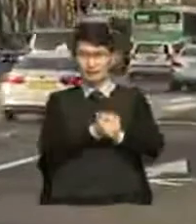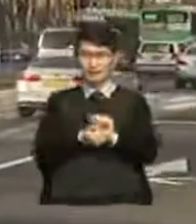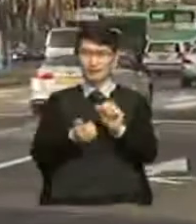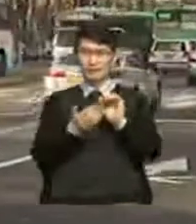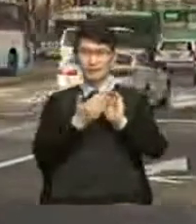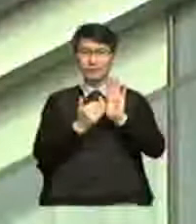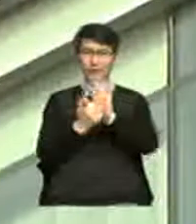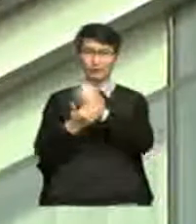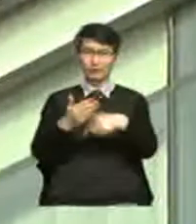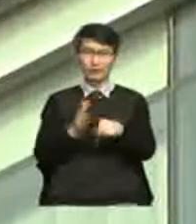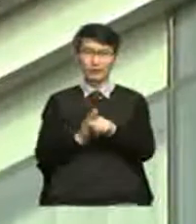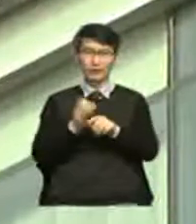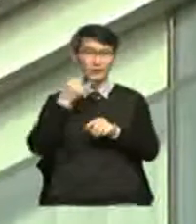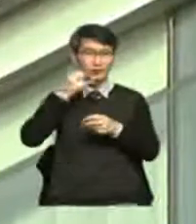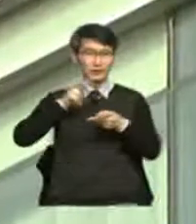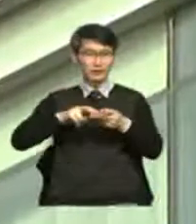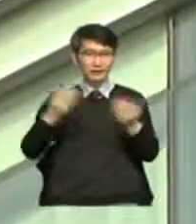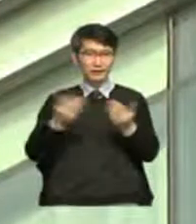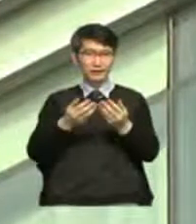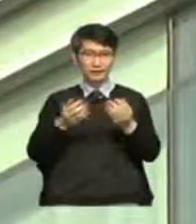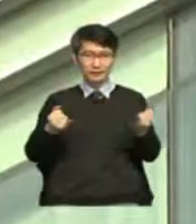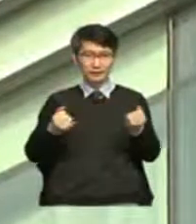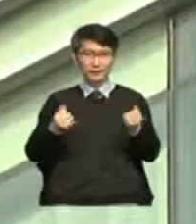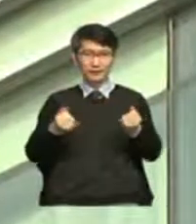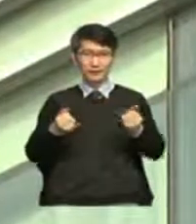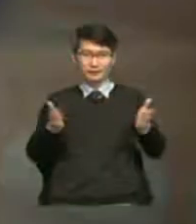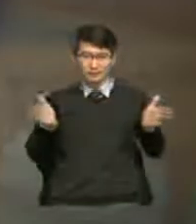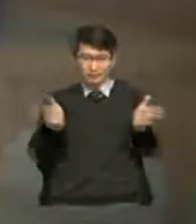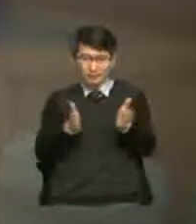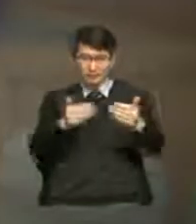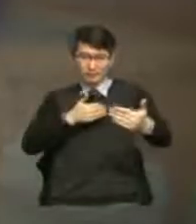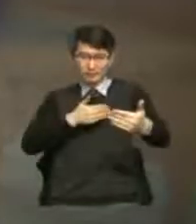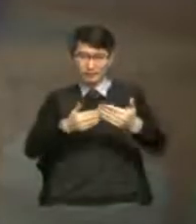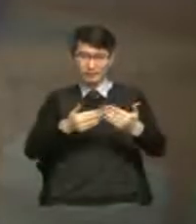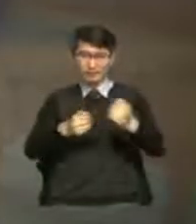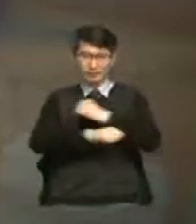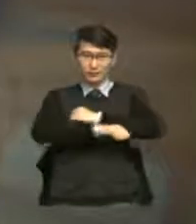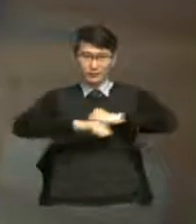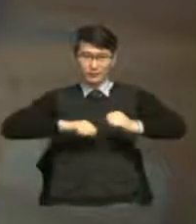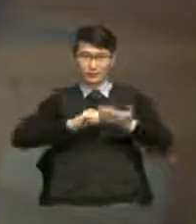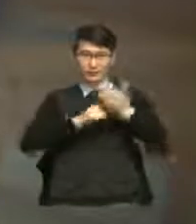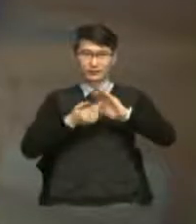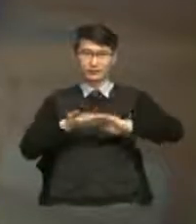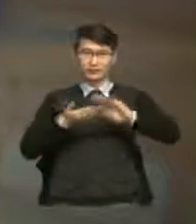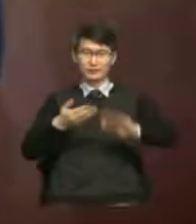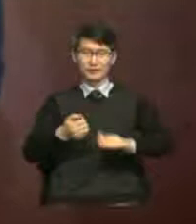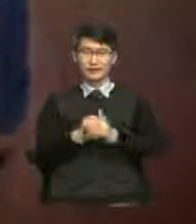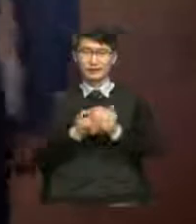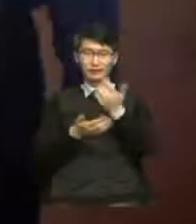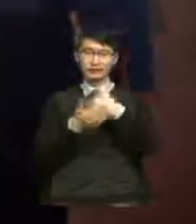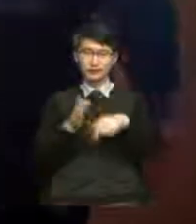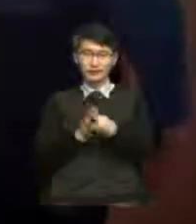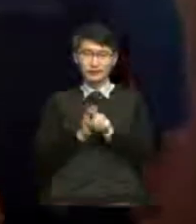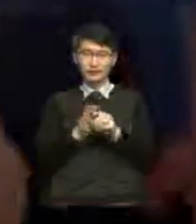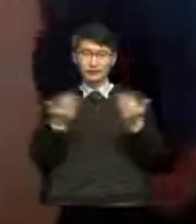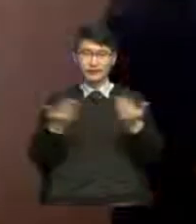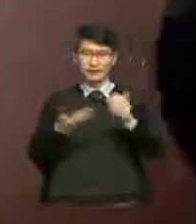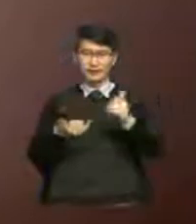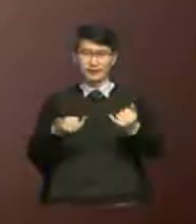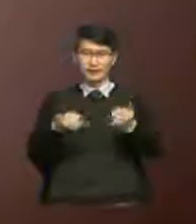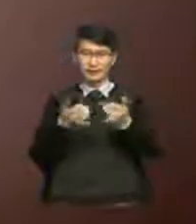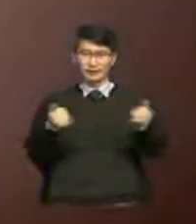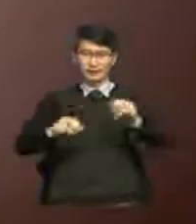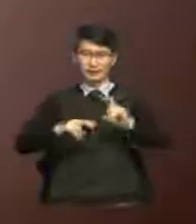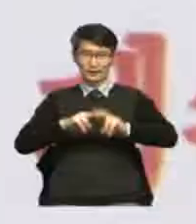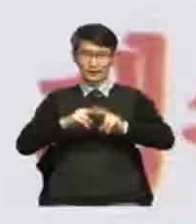위해 콜센터에서 근무하는 근로자들의 밀집도를 완화하겠다고 밝혔습니다. 이를 위해 근로자 간의 자리 간격을